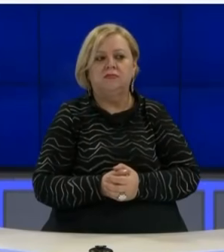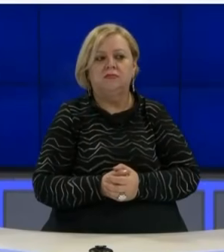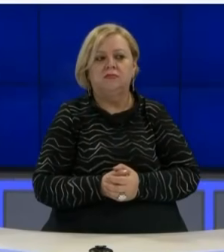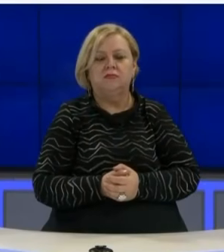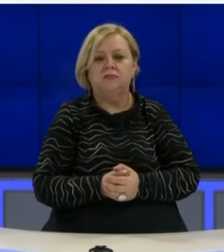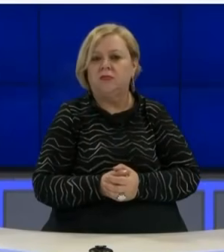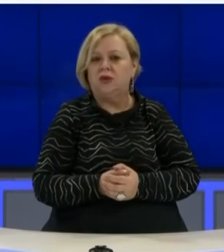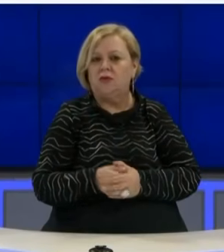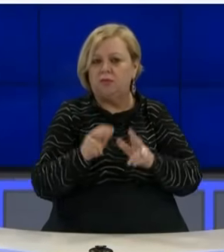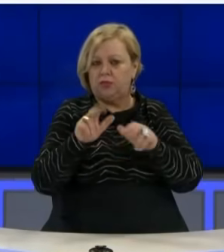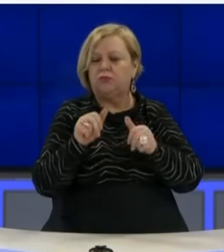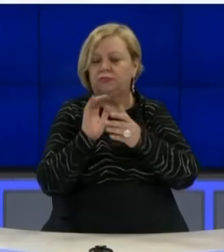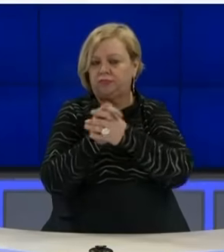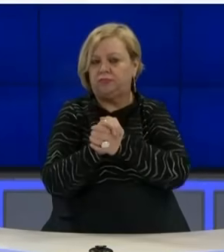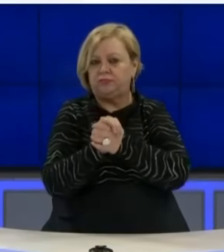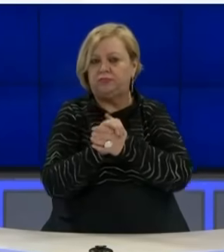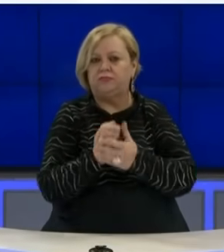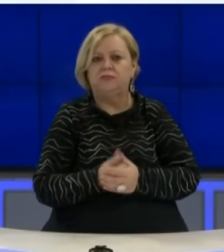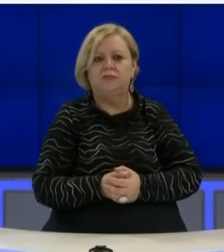Po, përshëndetje.